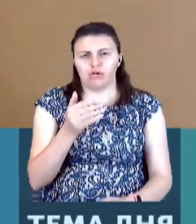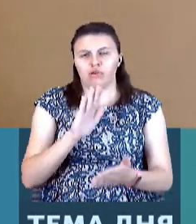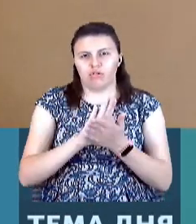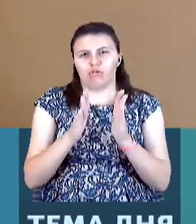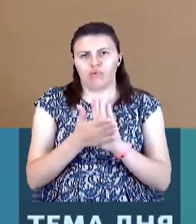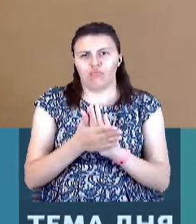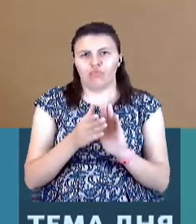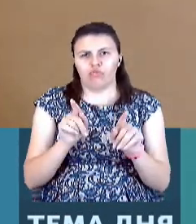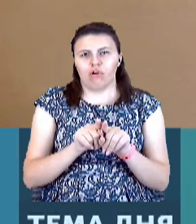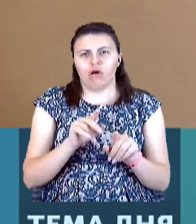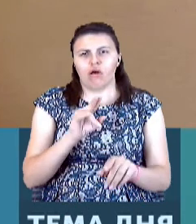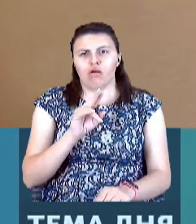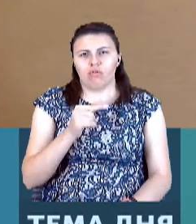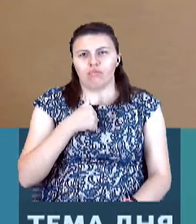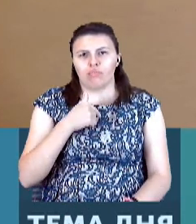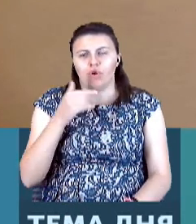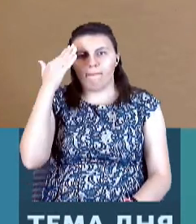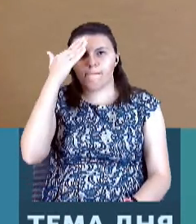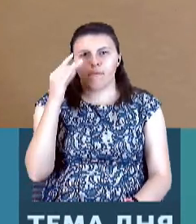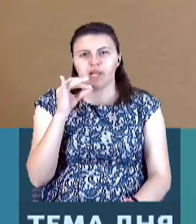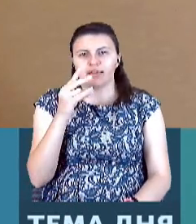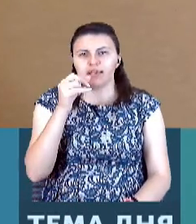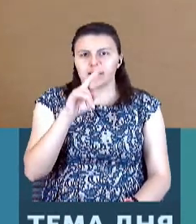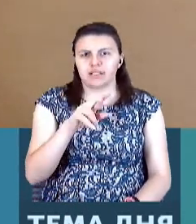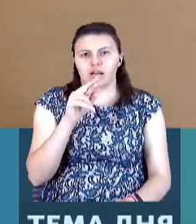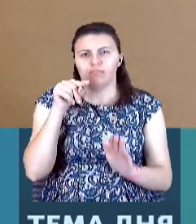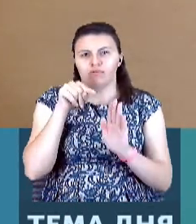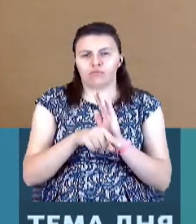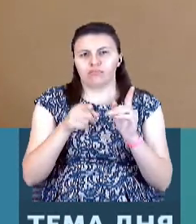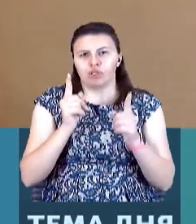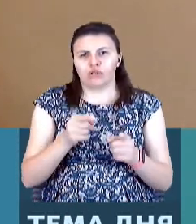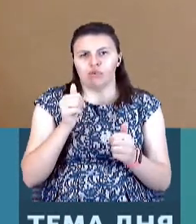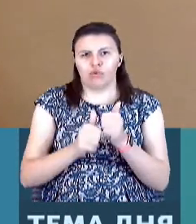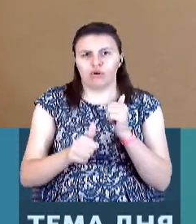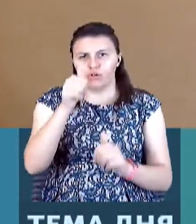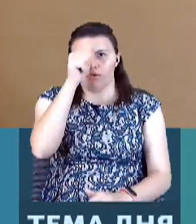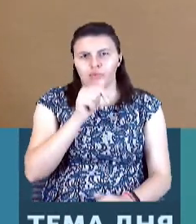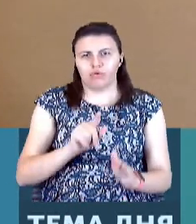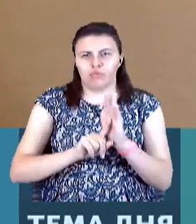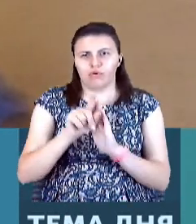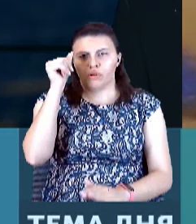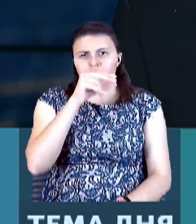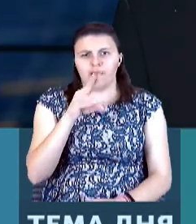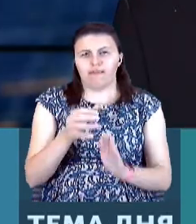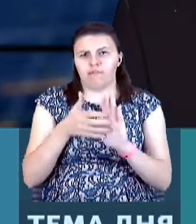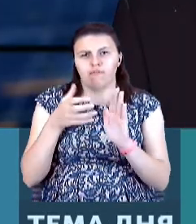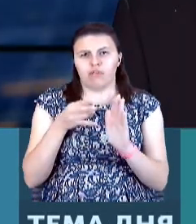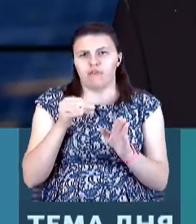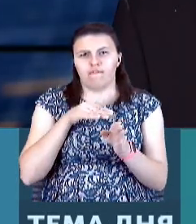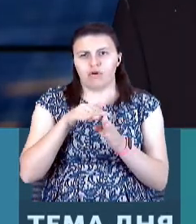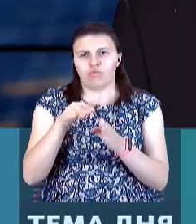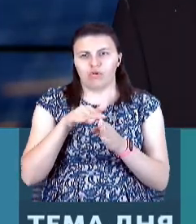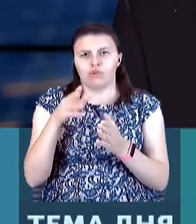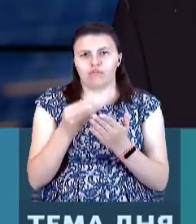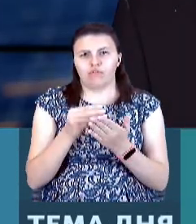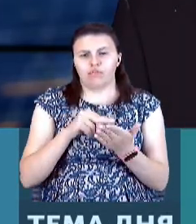зобов'язаннями, проте і митниця суттєва кожного місяця з початку року недовиконує свій план. Іншими словами, у нас